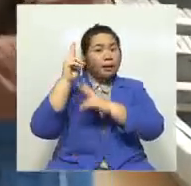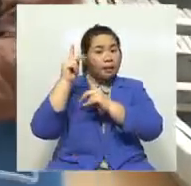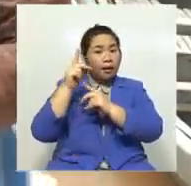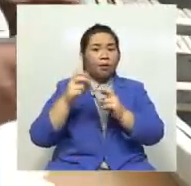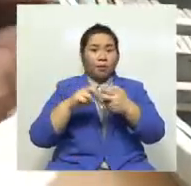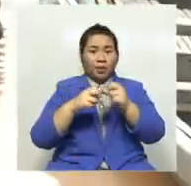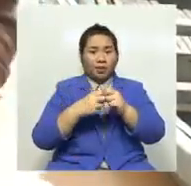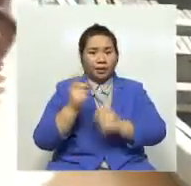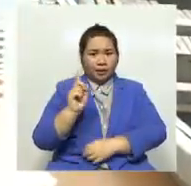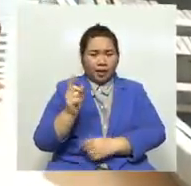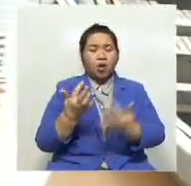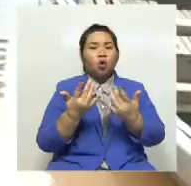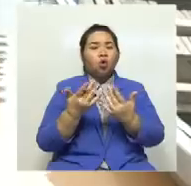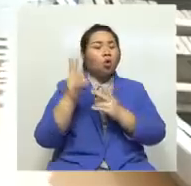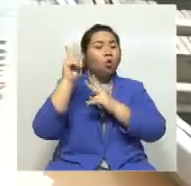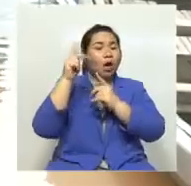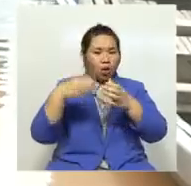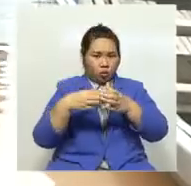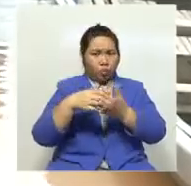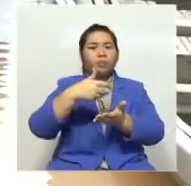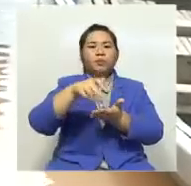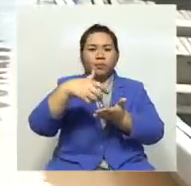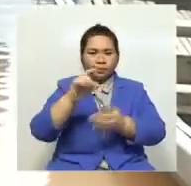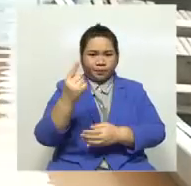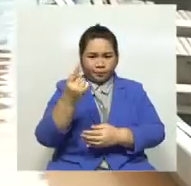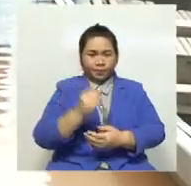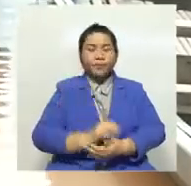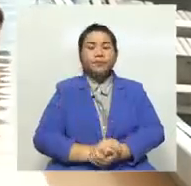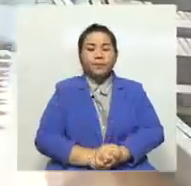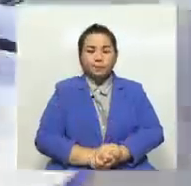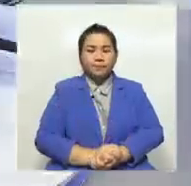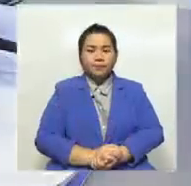น้ำท่วมนะคะทีมข่าว NBT ก็จะรายงานกลับไปค่ะคุณปวีณาควรกรองแก้วค่ะ